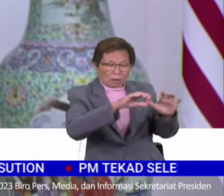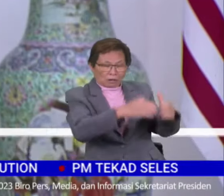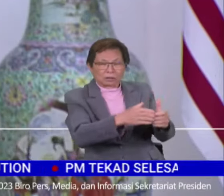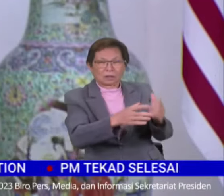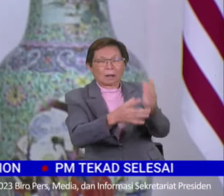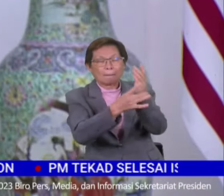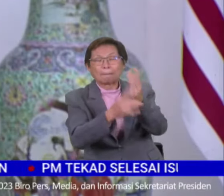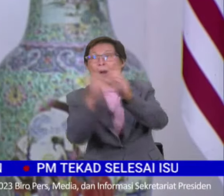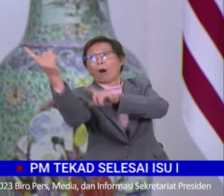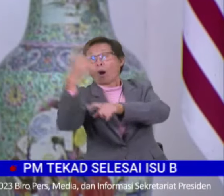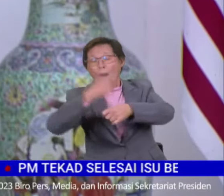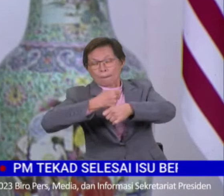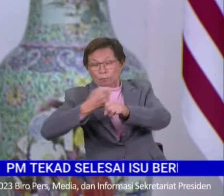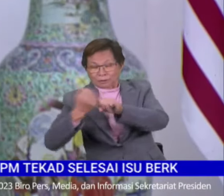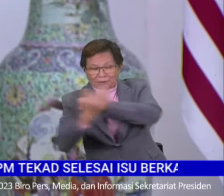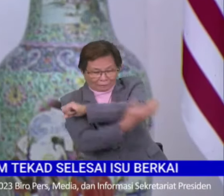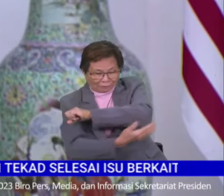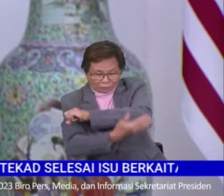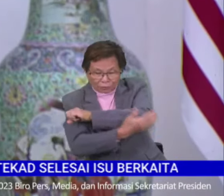Oil Producing Countries,